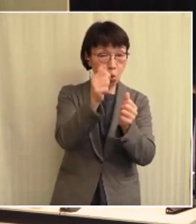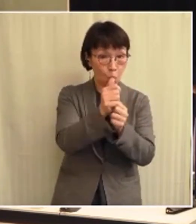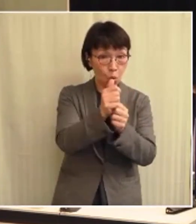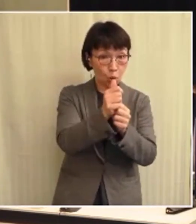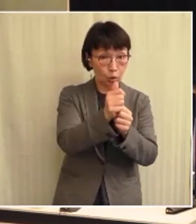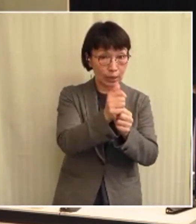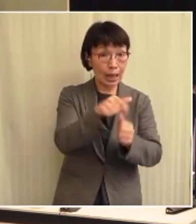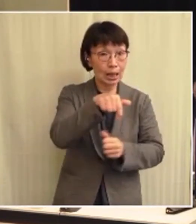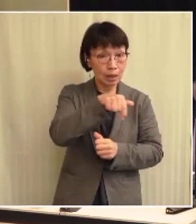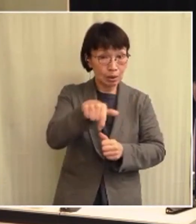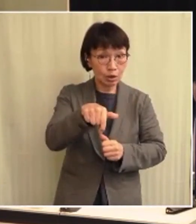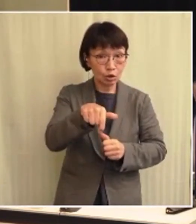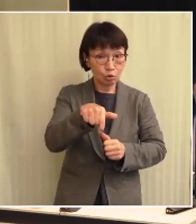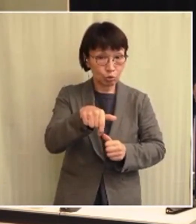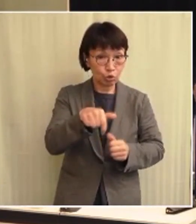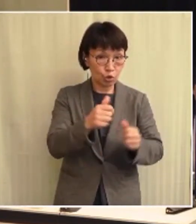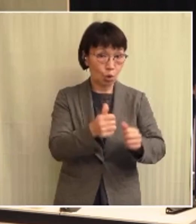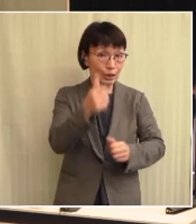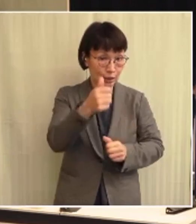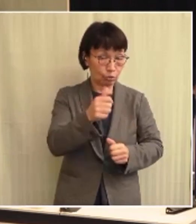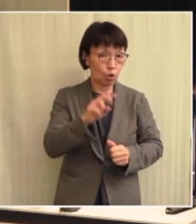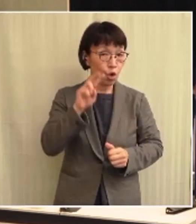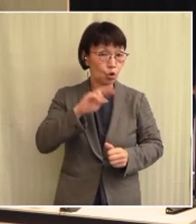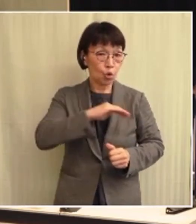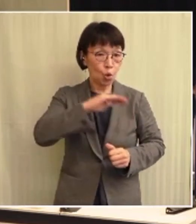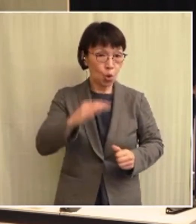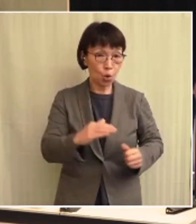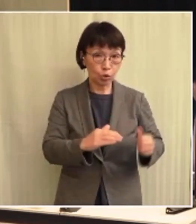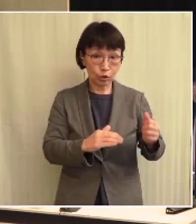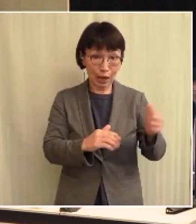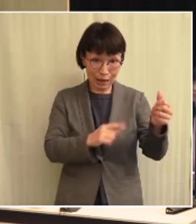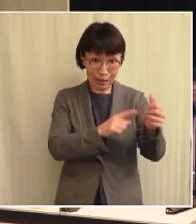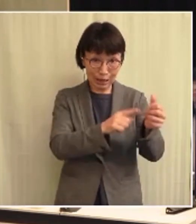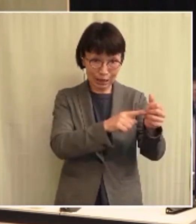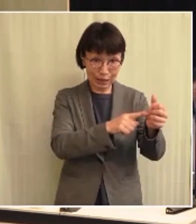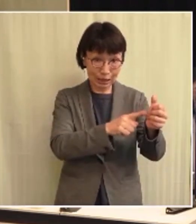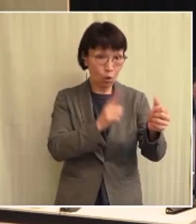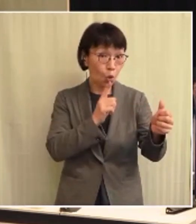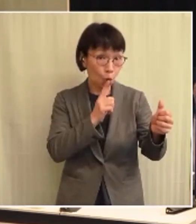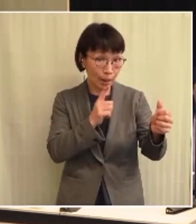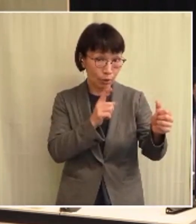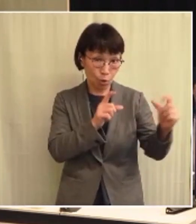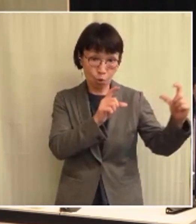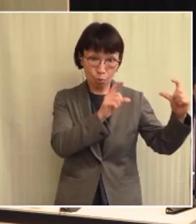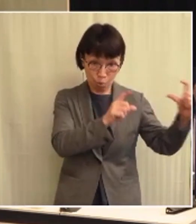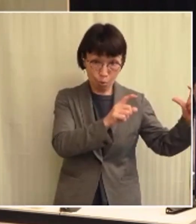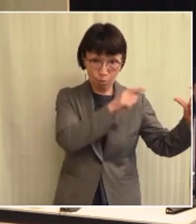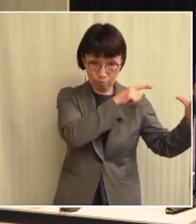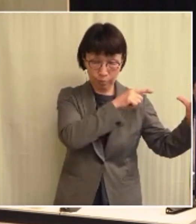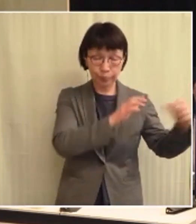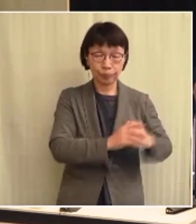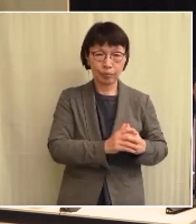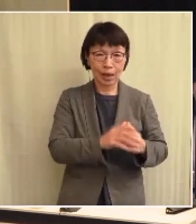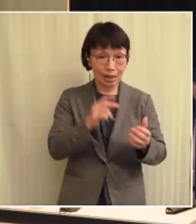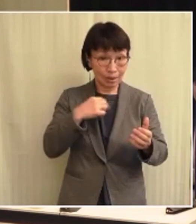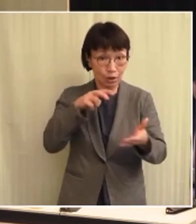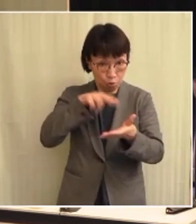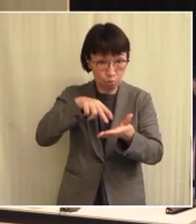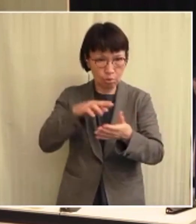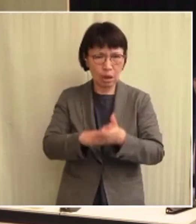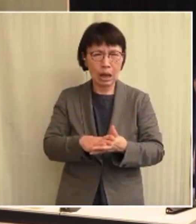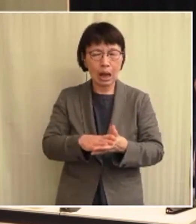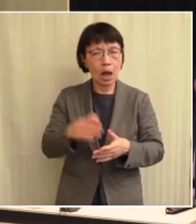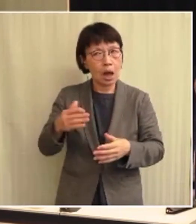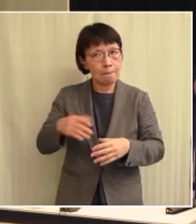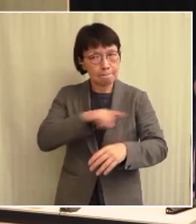のチーフバイヤー横塚氏のコメントをビジュアルとともに載せておりますけども、ちょっと読みますと、最初は相